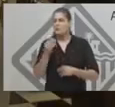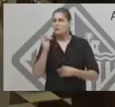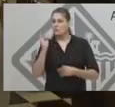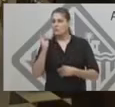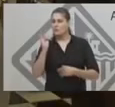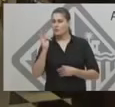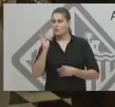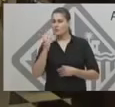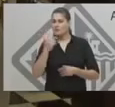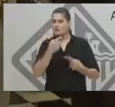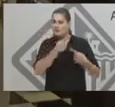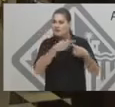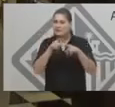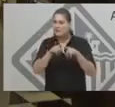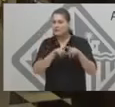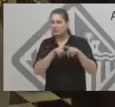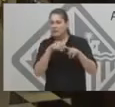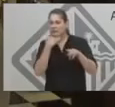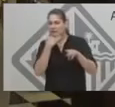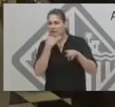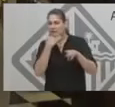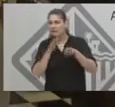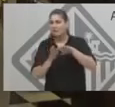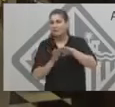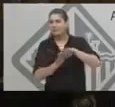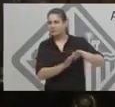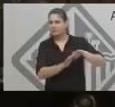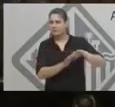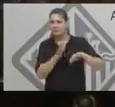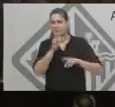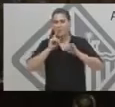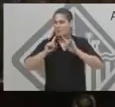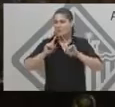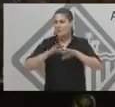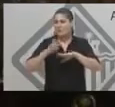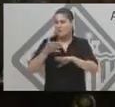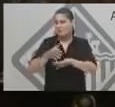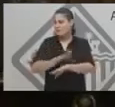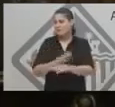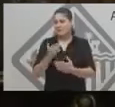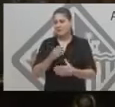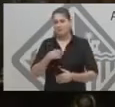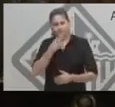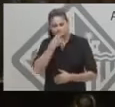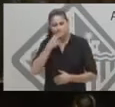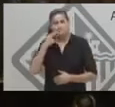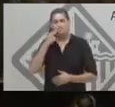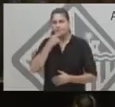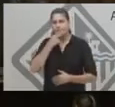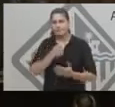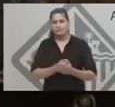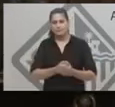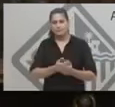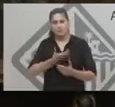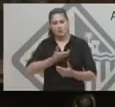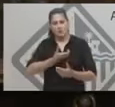banda a vegades debats estèrils que no beneficien en res a la ciutat. Amb això me compromet. Evidentment, la batlle de